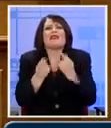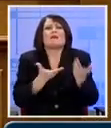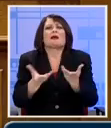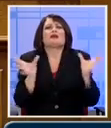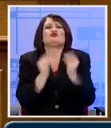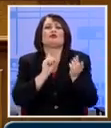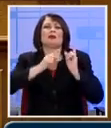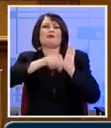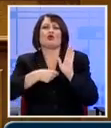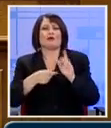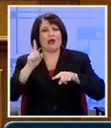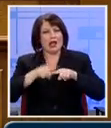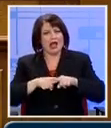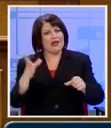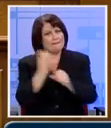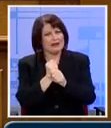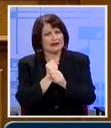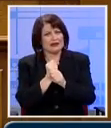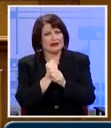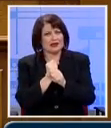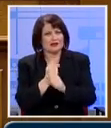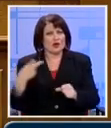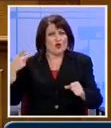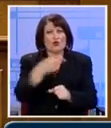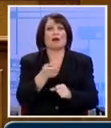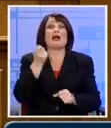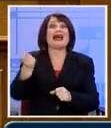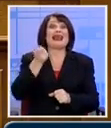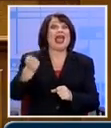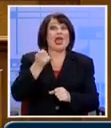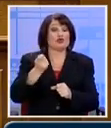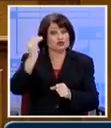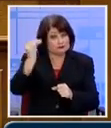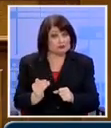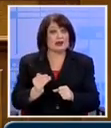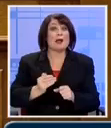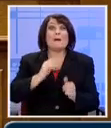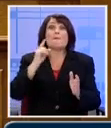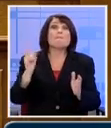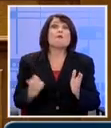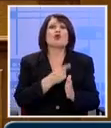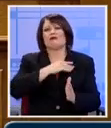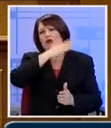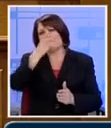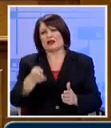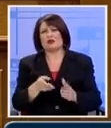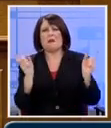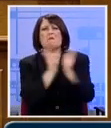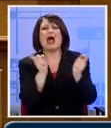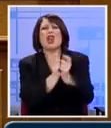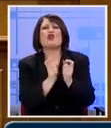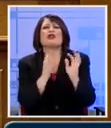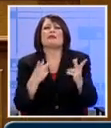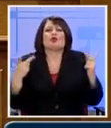επαναδιαπραγματευτείτε. Η Ελλάδα έχει πετύχει το μεγαλύτερο κούρεμα δημοσίου χρέους που έχει ποτέ υπάρξει στην ιστορία. Και εσείς ακόμα τσακώνεστε για το